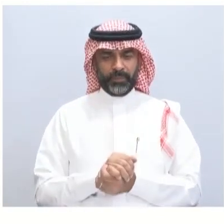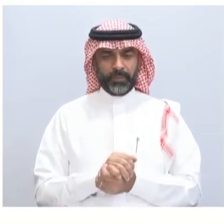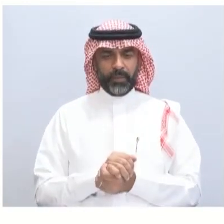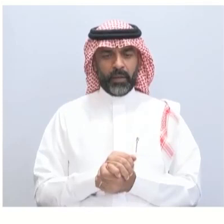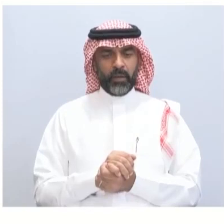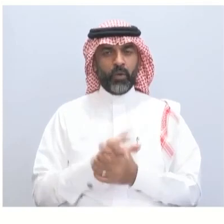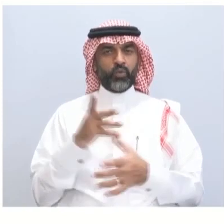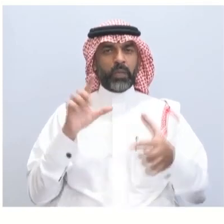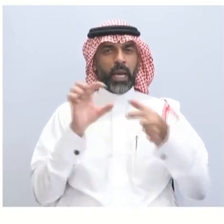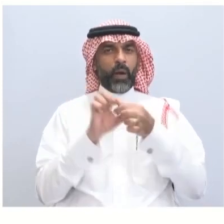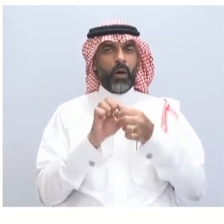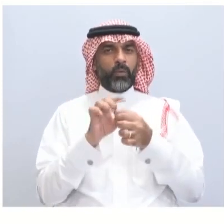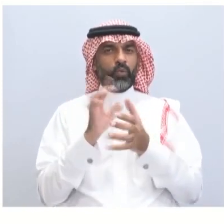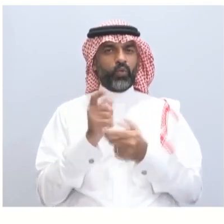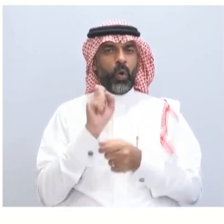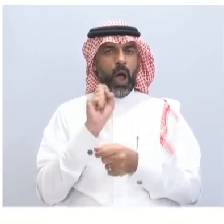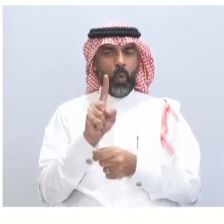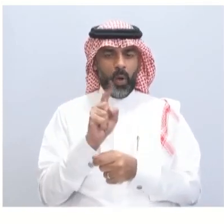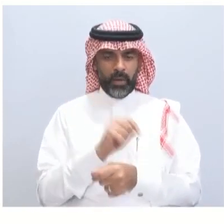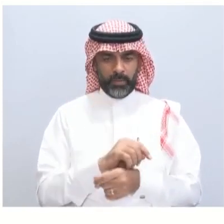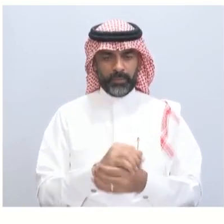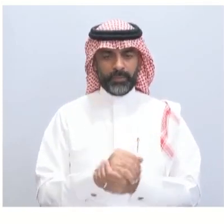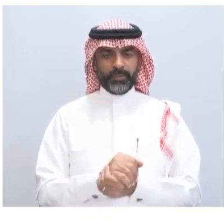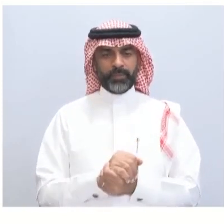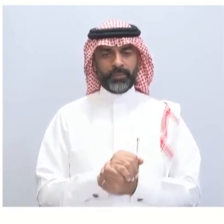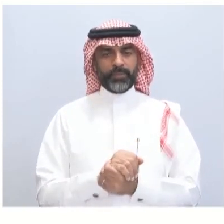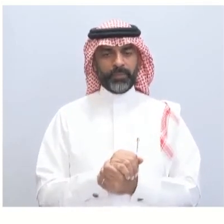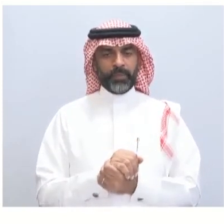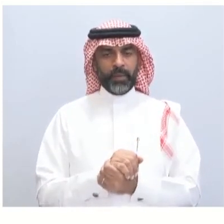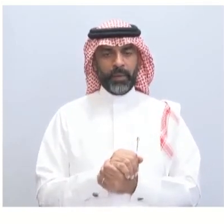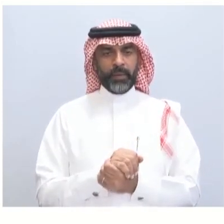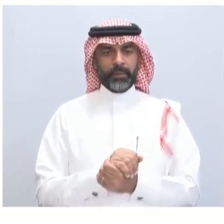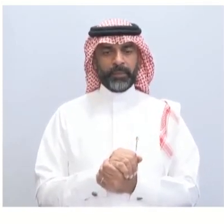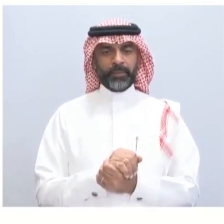هذه الروابط اولاها اولى هذه